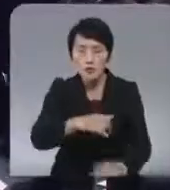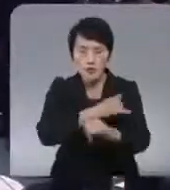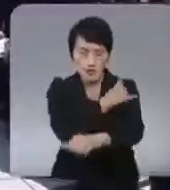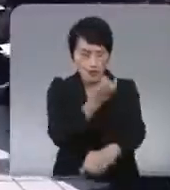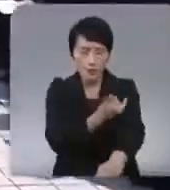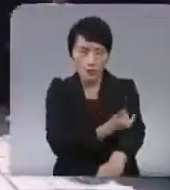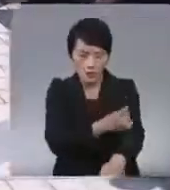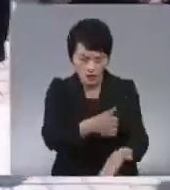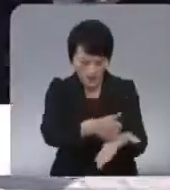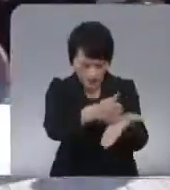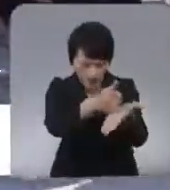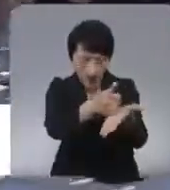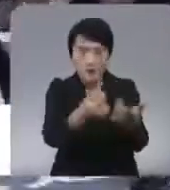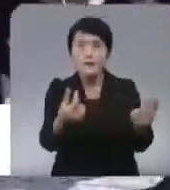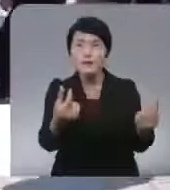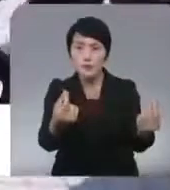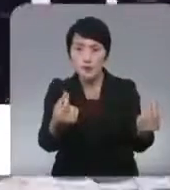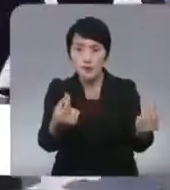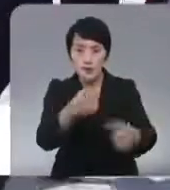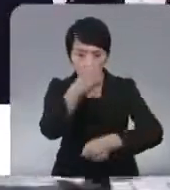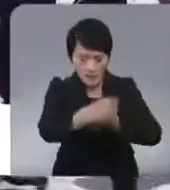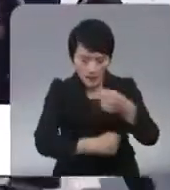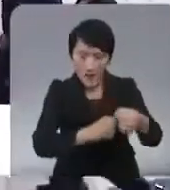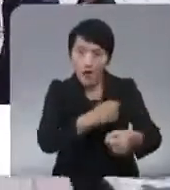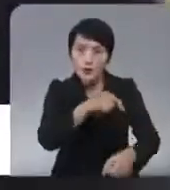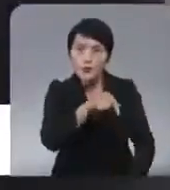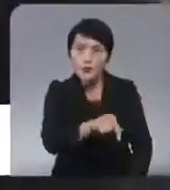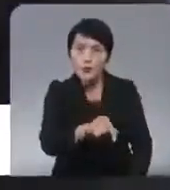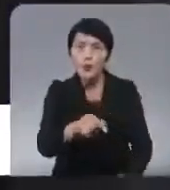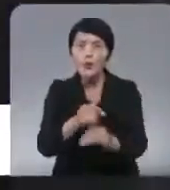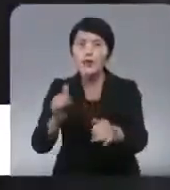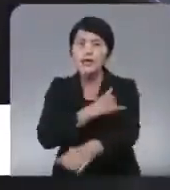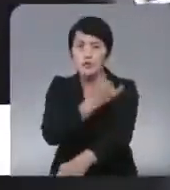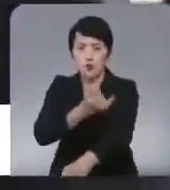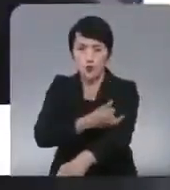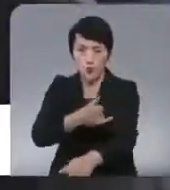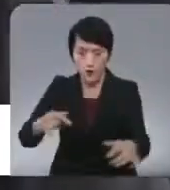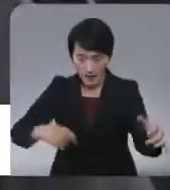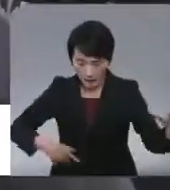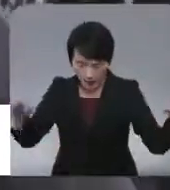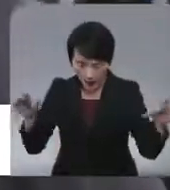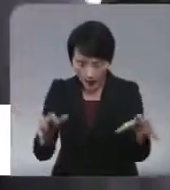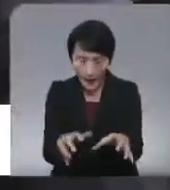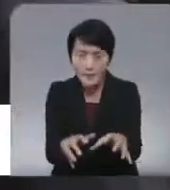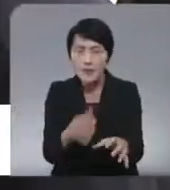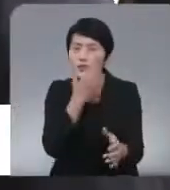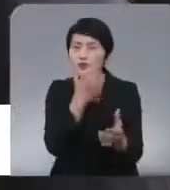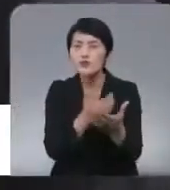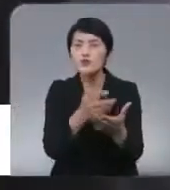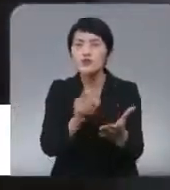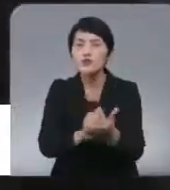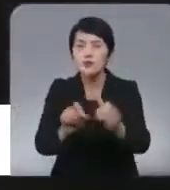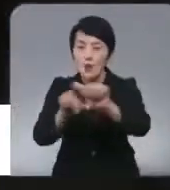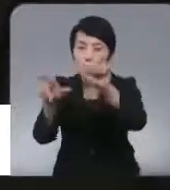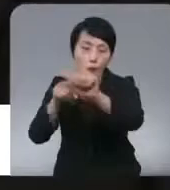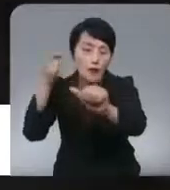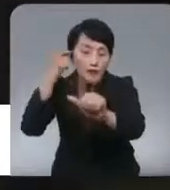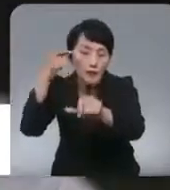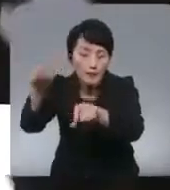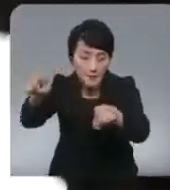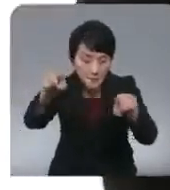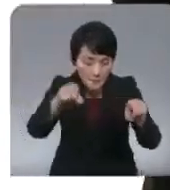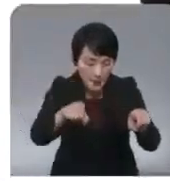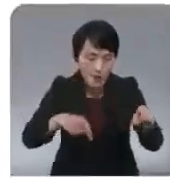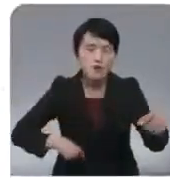光一端民主化運動記念式のあいさつで我々は42年前自由民主主義と人権の